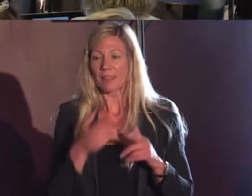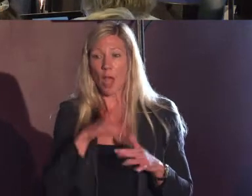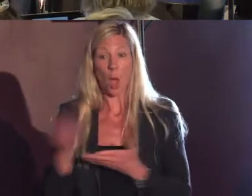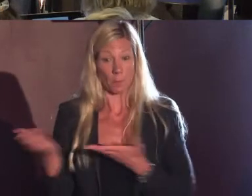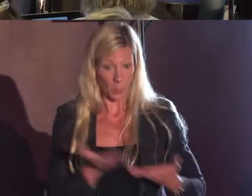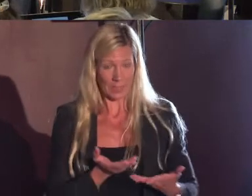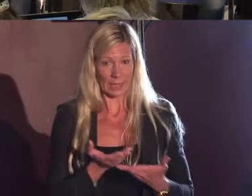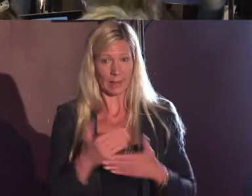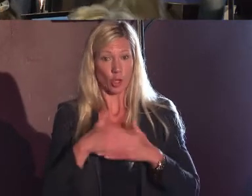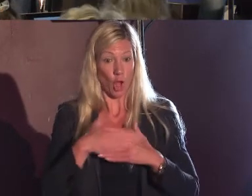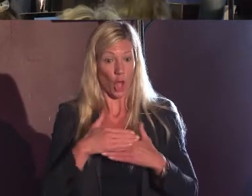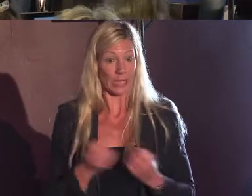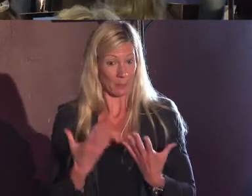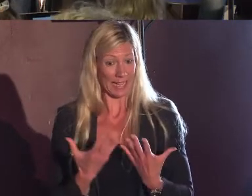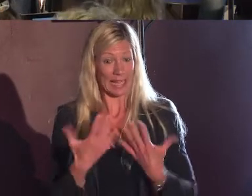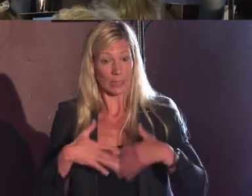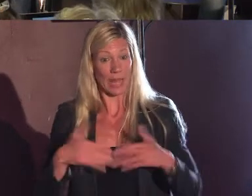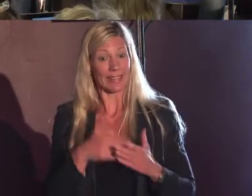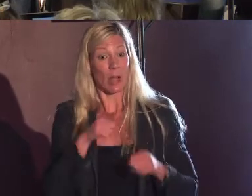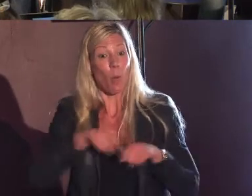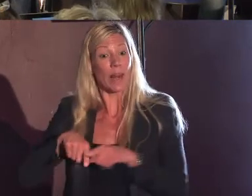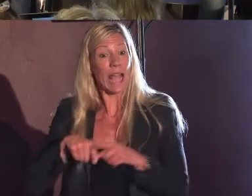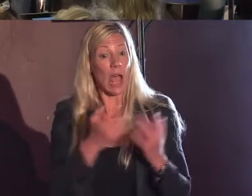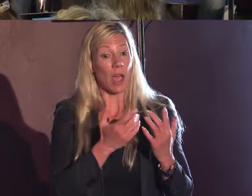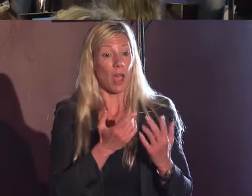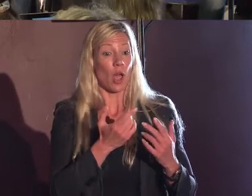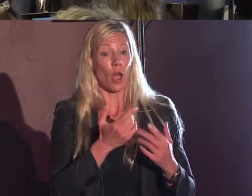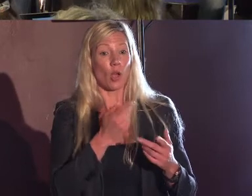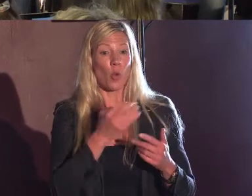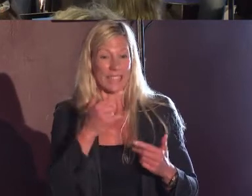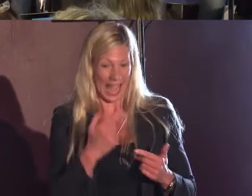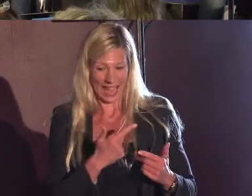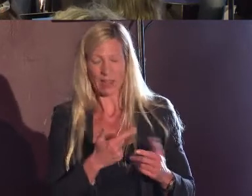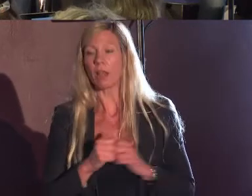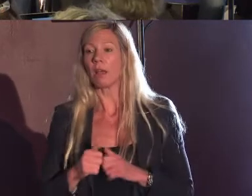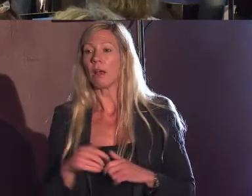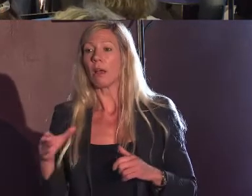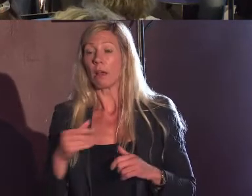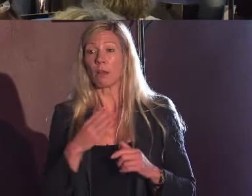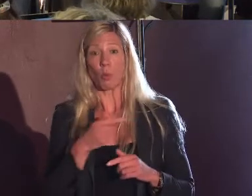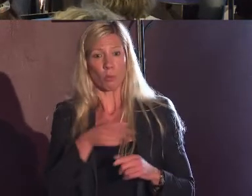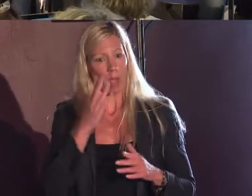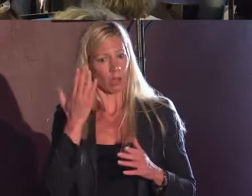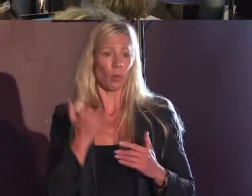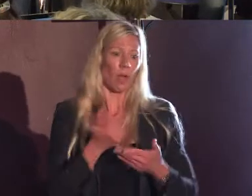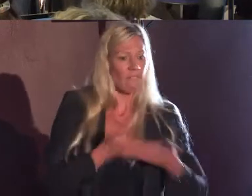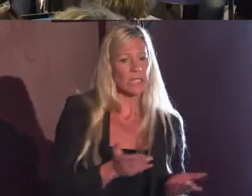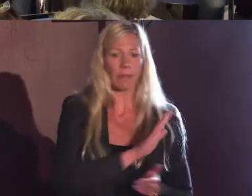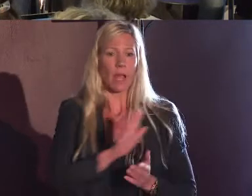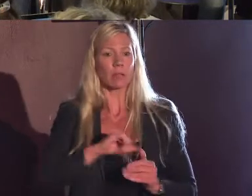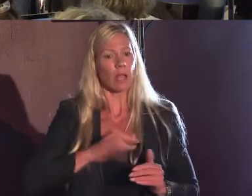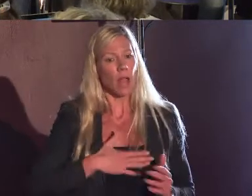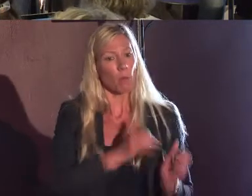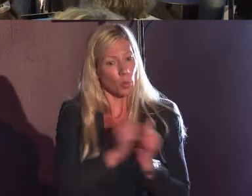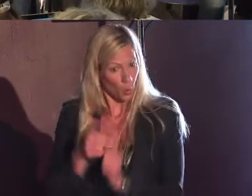bjudit in dataspelsindustrin till de här konserterna, så upplåtit foyerytorna där de har kunnat exponera sina